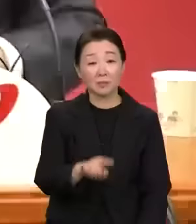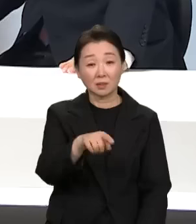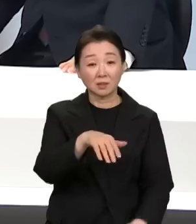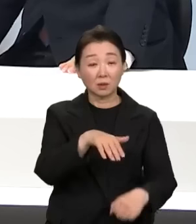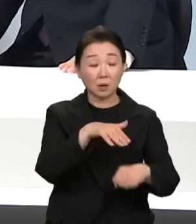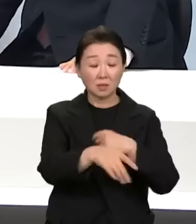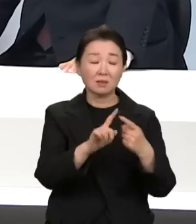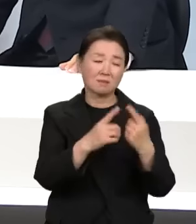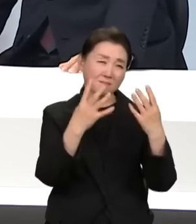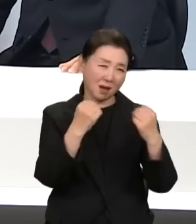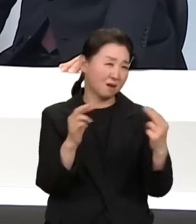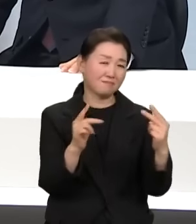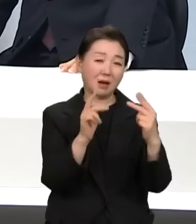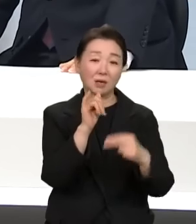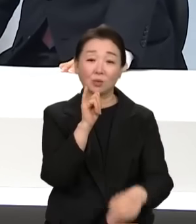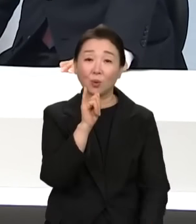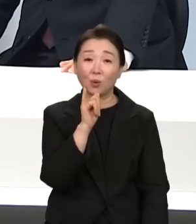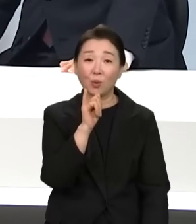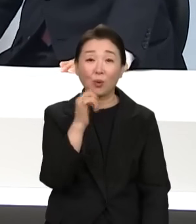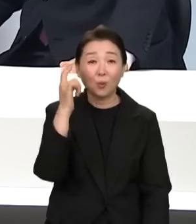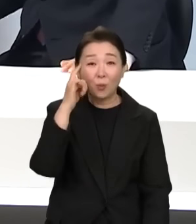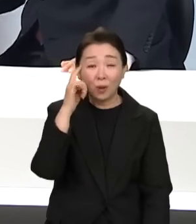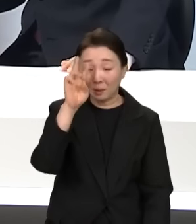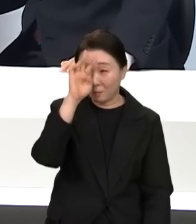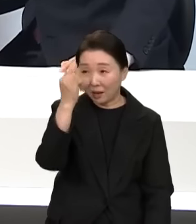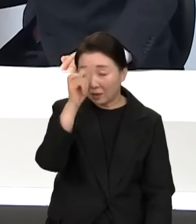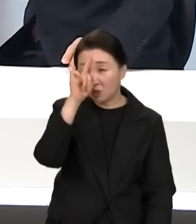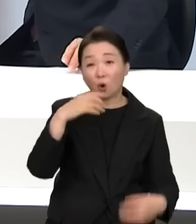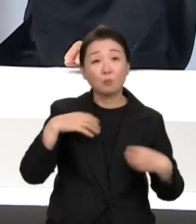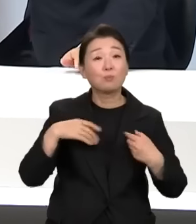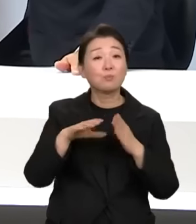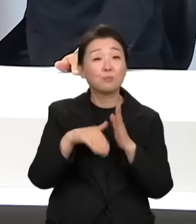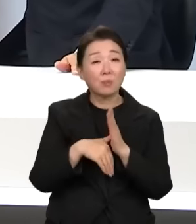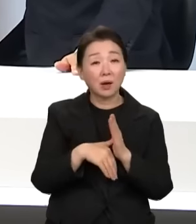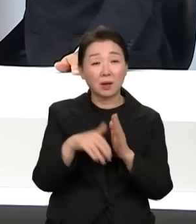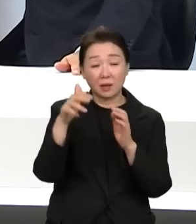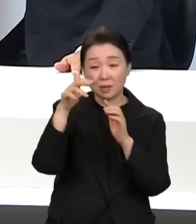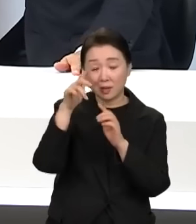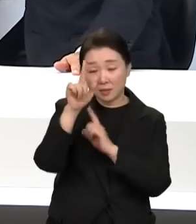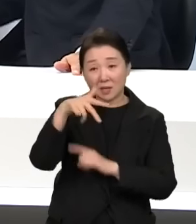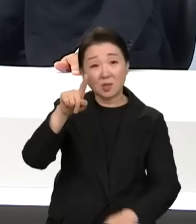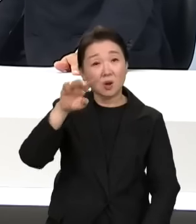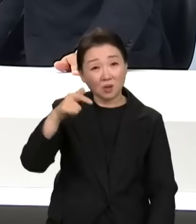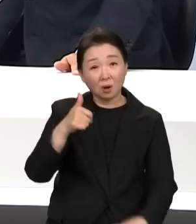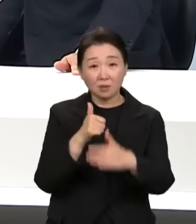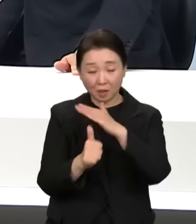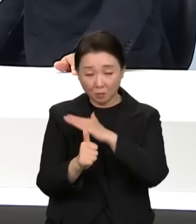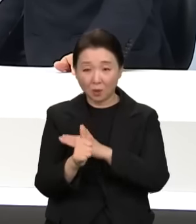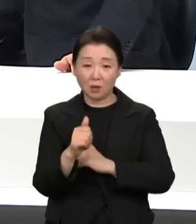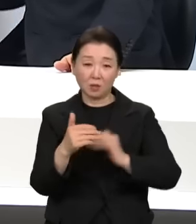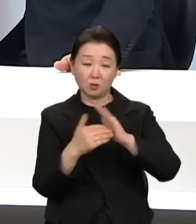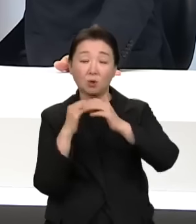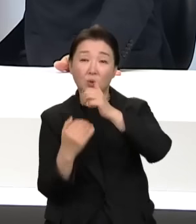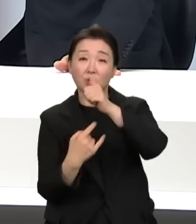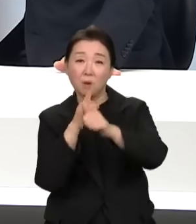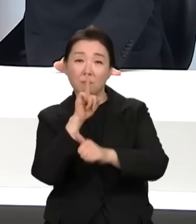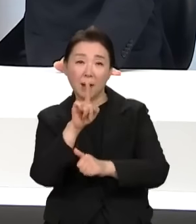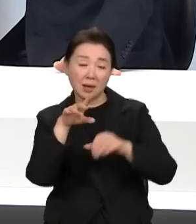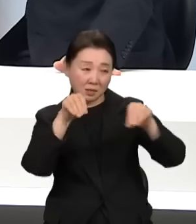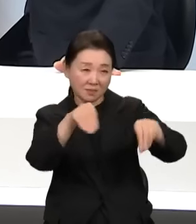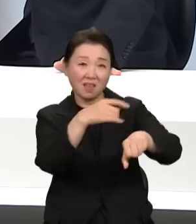상당히 비일비재했습니다. 자, 그러자 아예 박근혜 정부 당시였죠. 이정현 당시 당대표는 자, 앞으로 최고위원들의 발언을